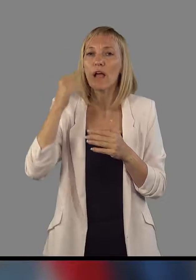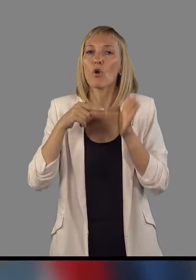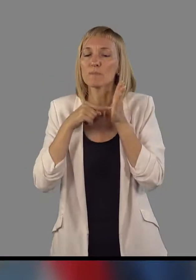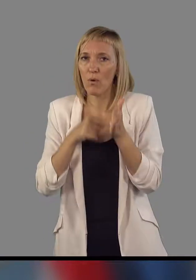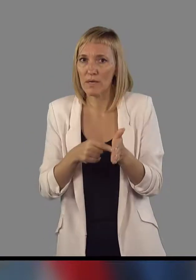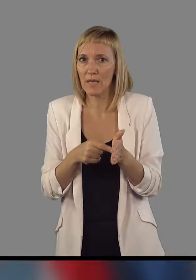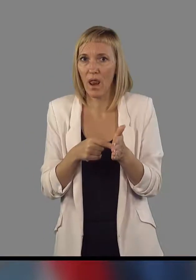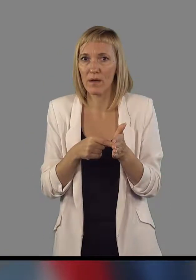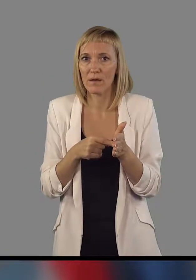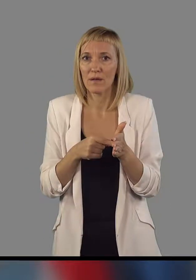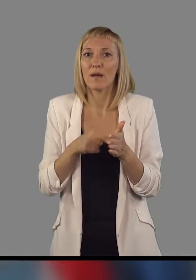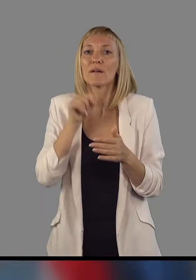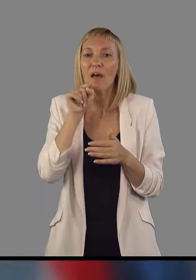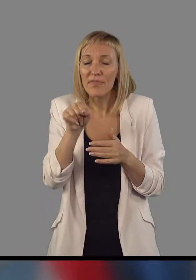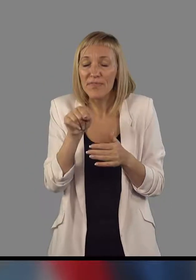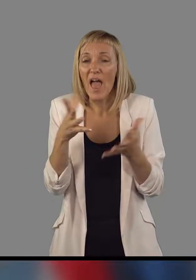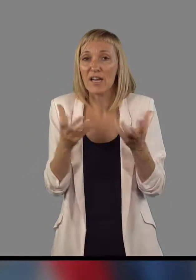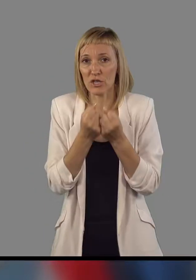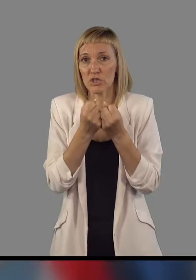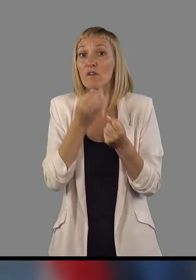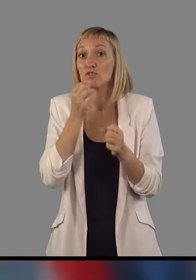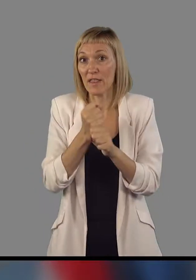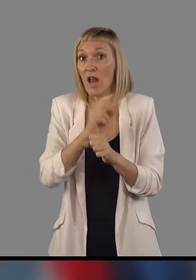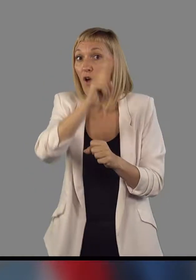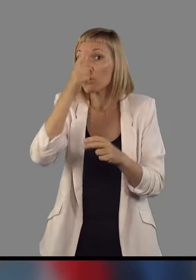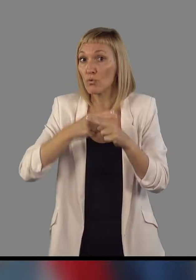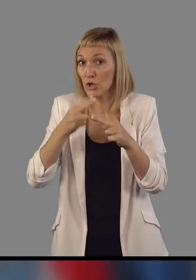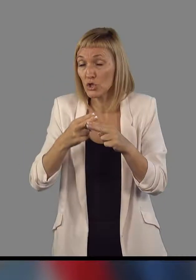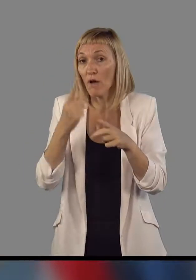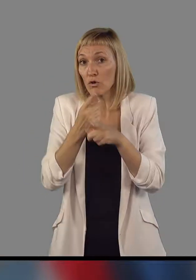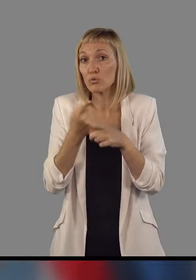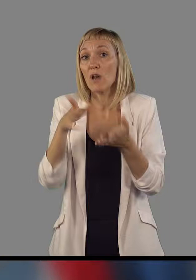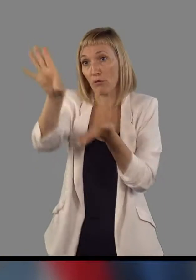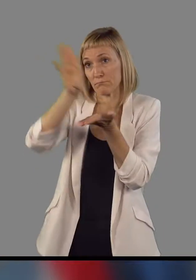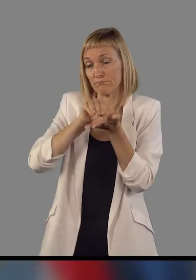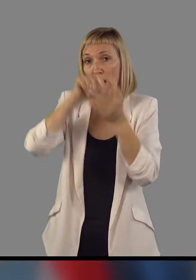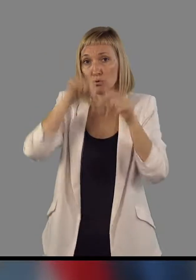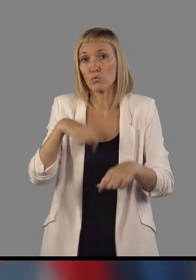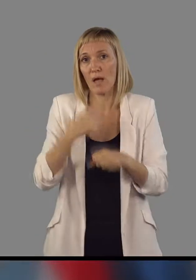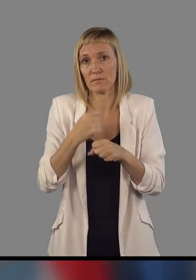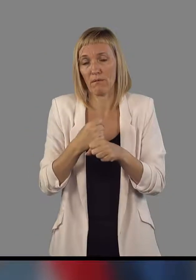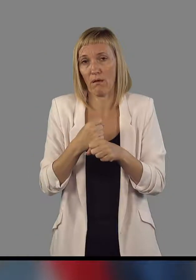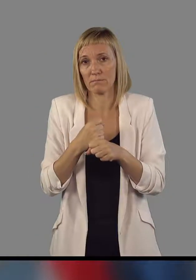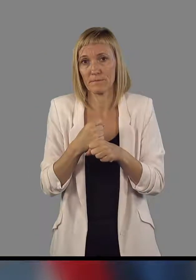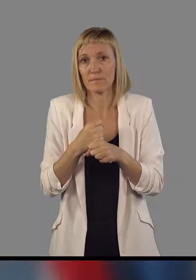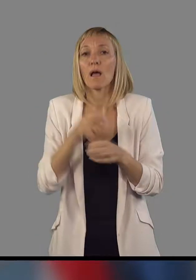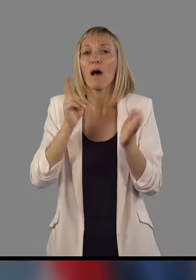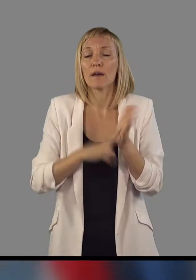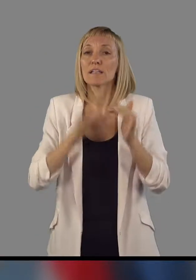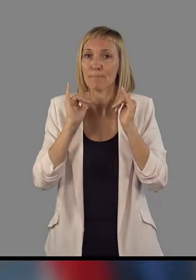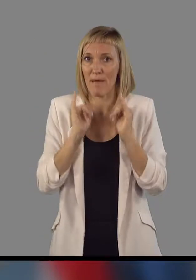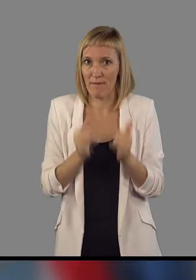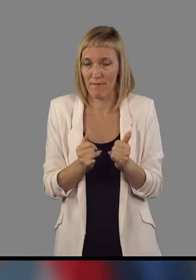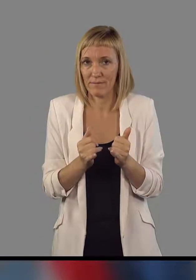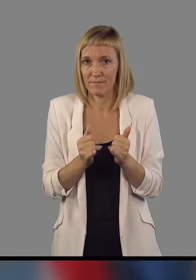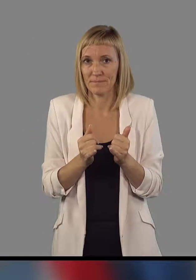Minula praksa je pokazala, da bi te rešitve, če delujejo drugod, morale delovati tudi pri nas. Seveda je